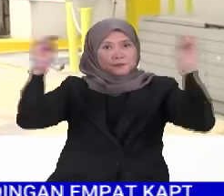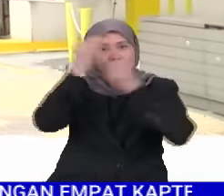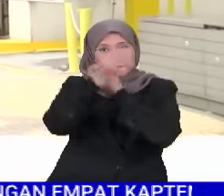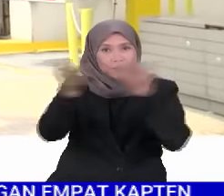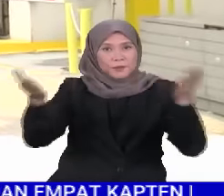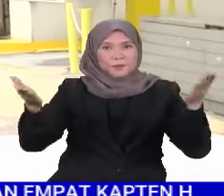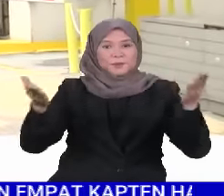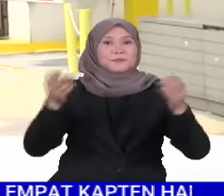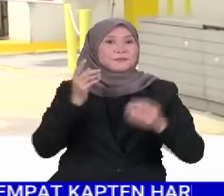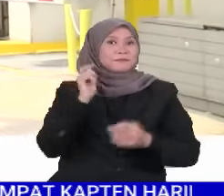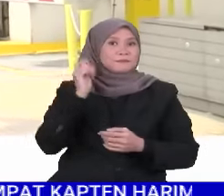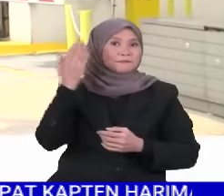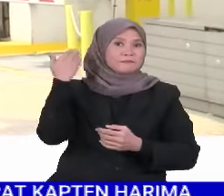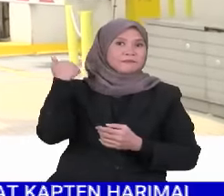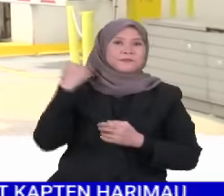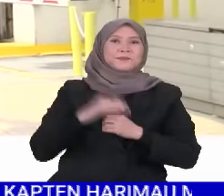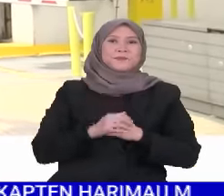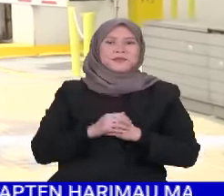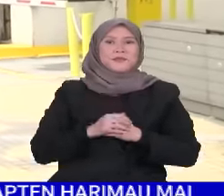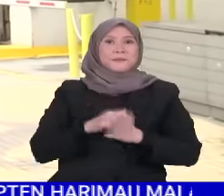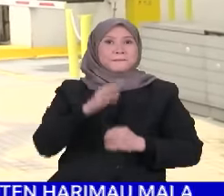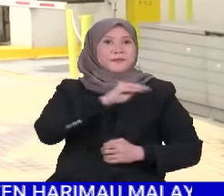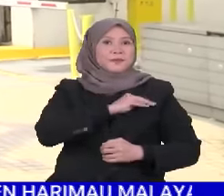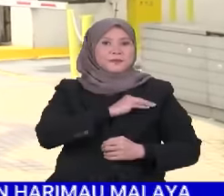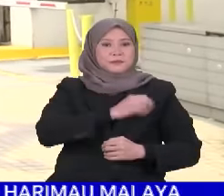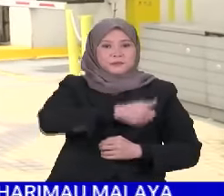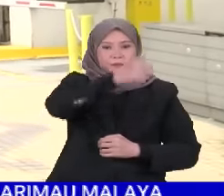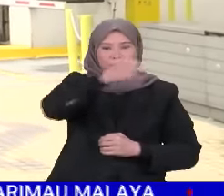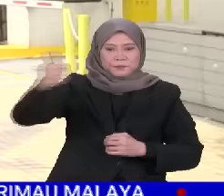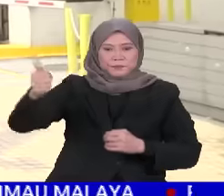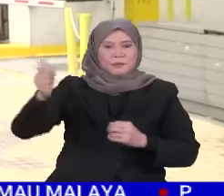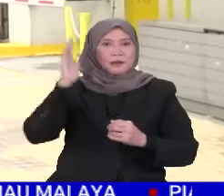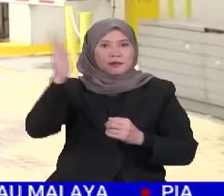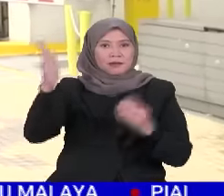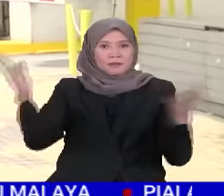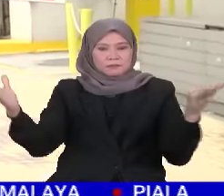hidupnya itu menjadi kecil adekah dengan